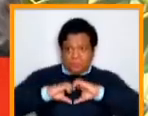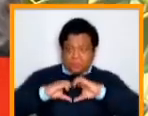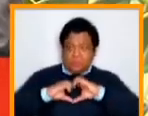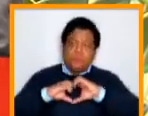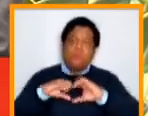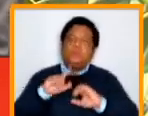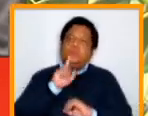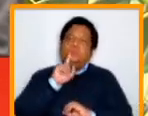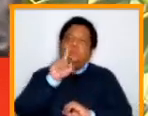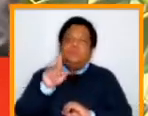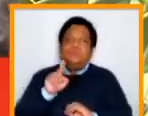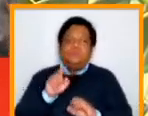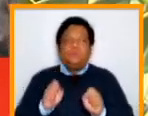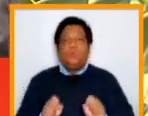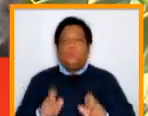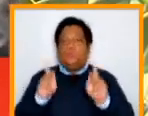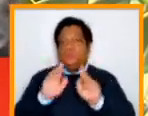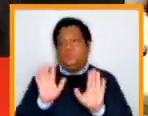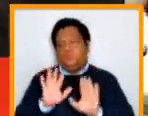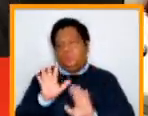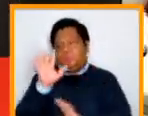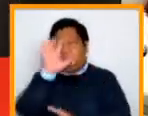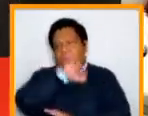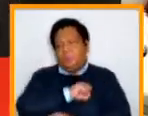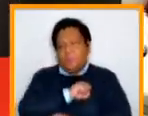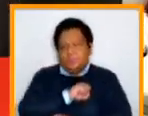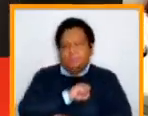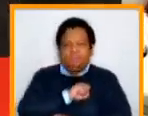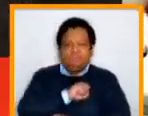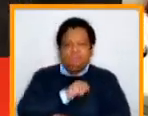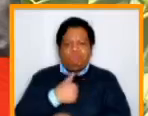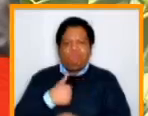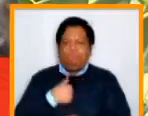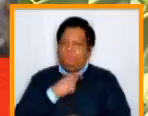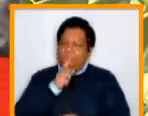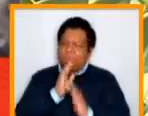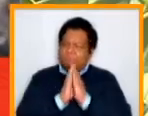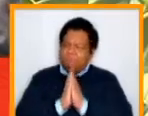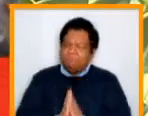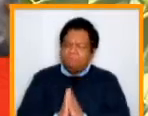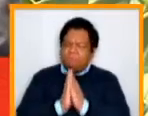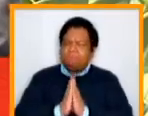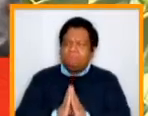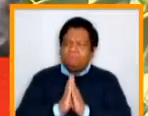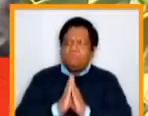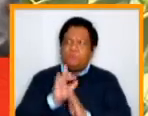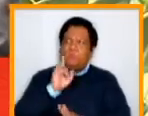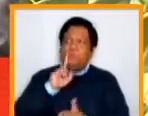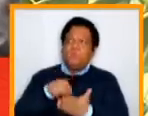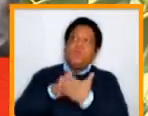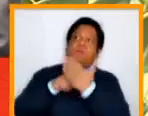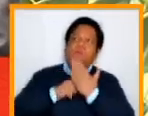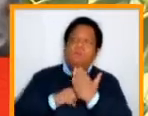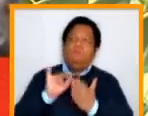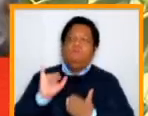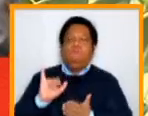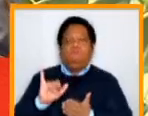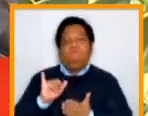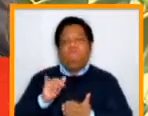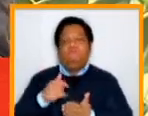should not be missed. So I prayed really hard about it and the signs showed that I